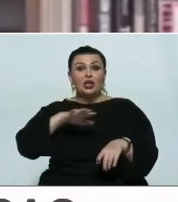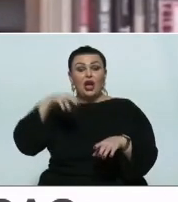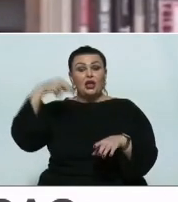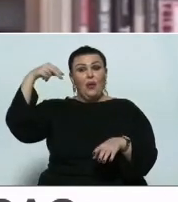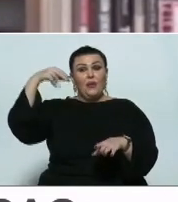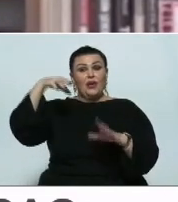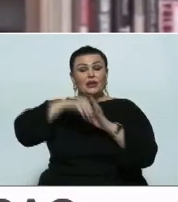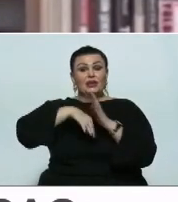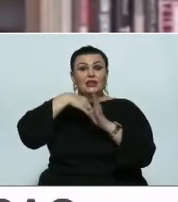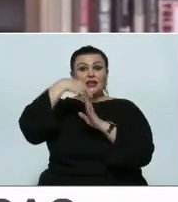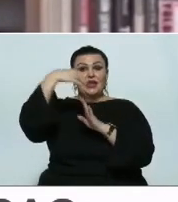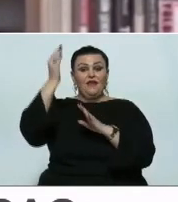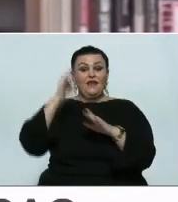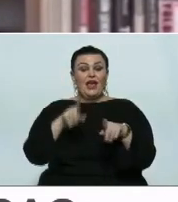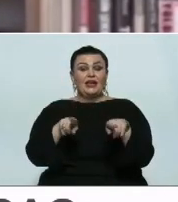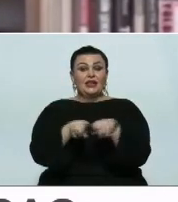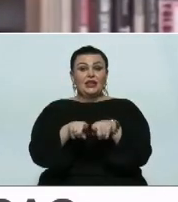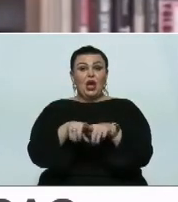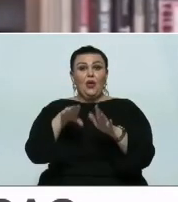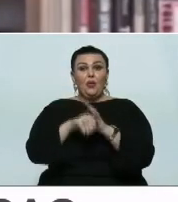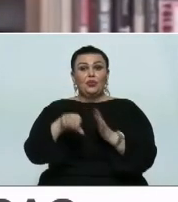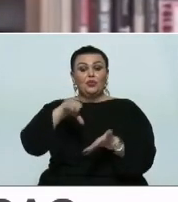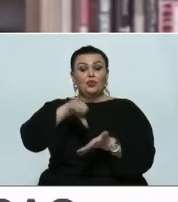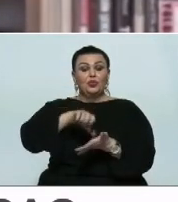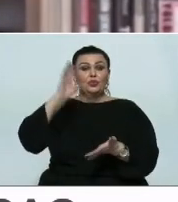Cumhurbaşkanı seviyesinde bir araya gelindiği günde muhtemelen